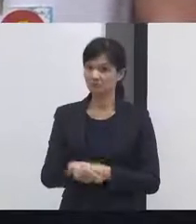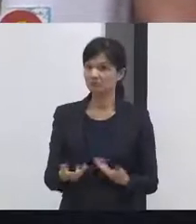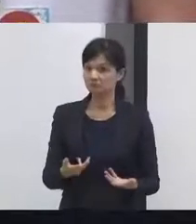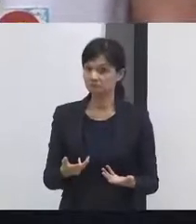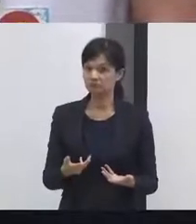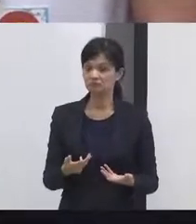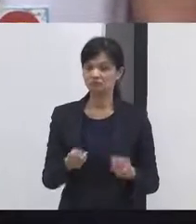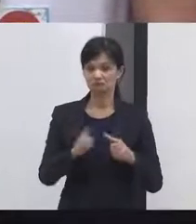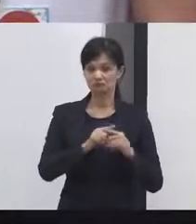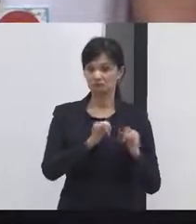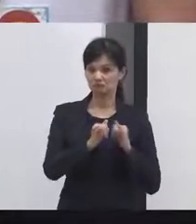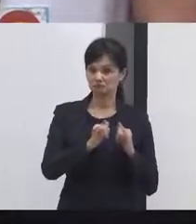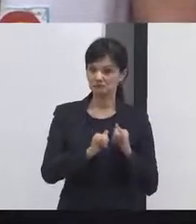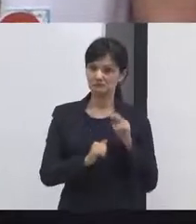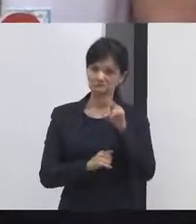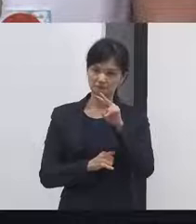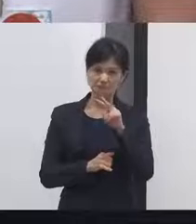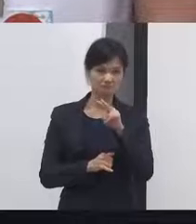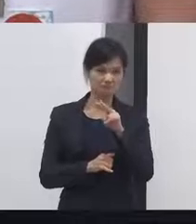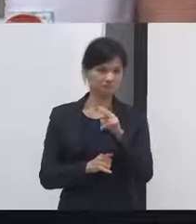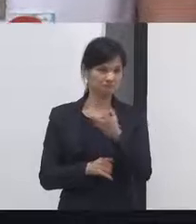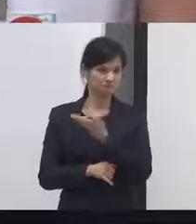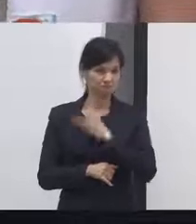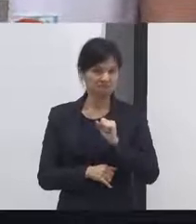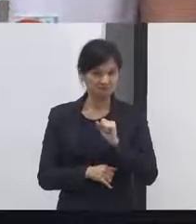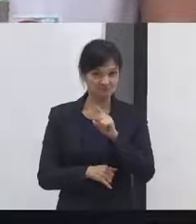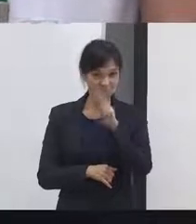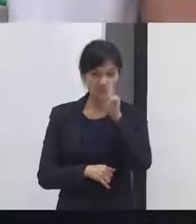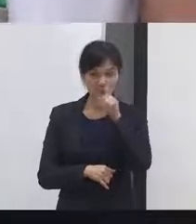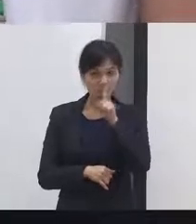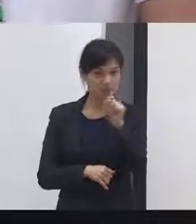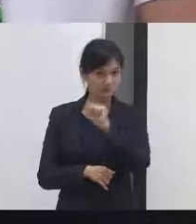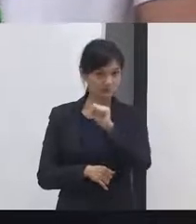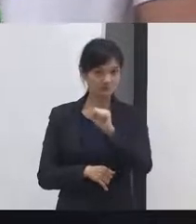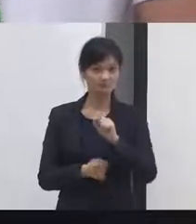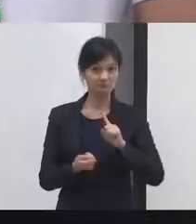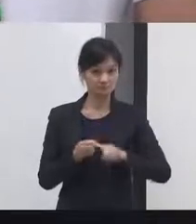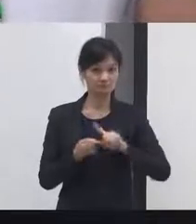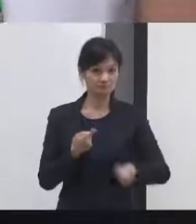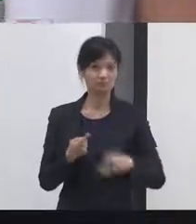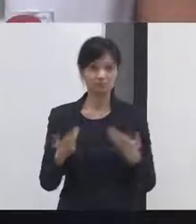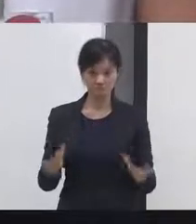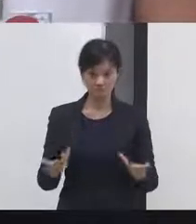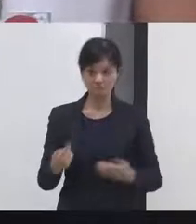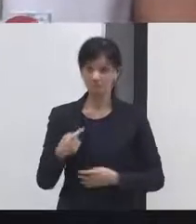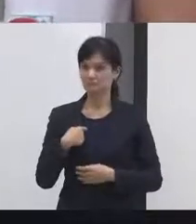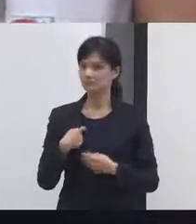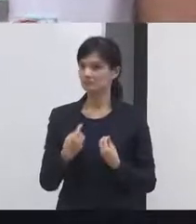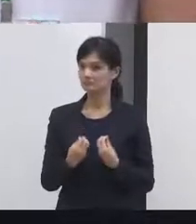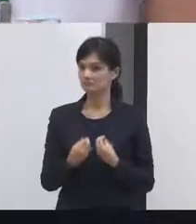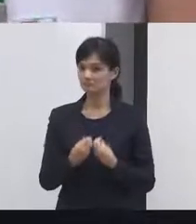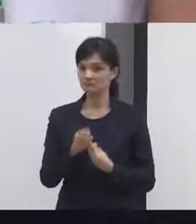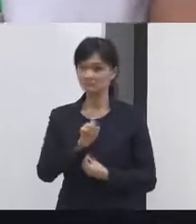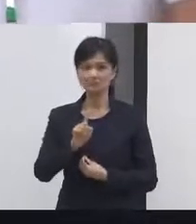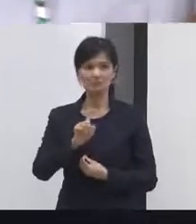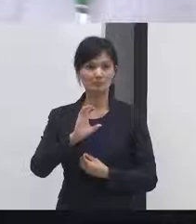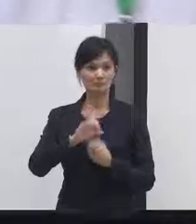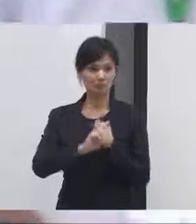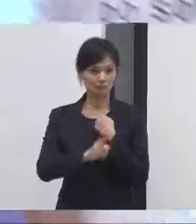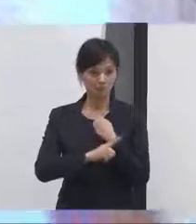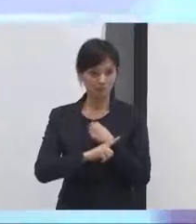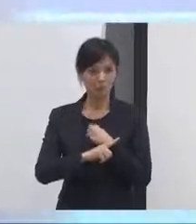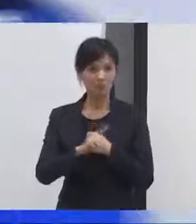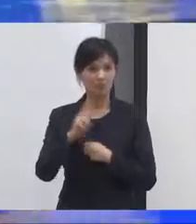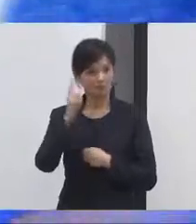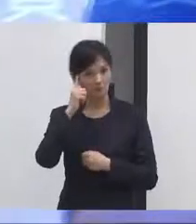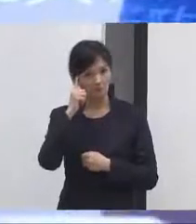是不能接受政府犯错的？请问政府是真的不能犯错吗？或者我们该用什么样的方式去面对这个问题？